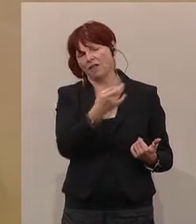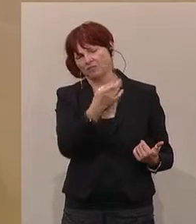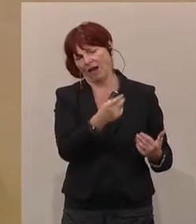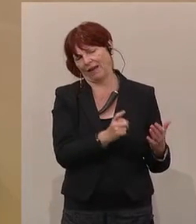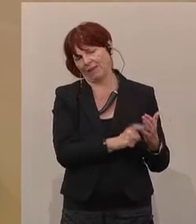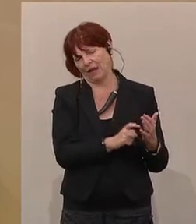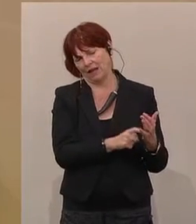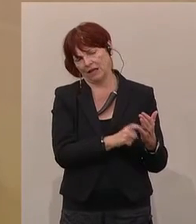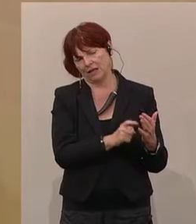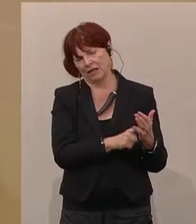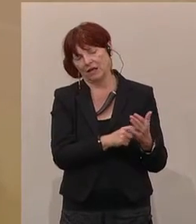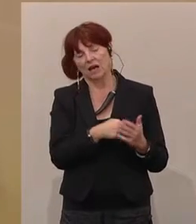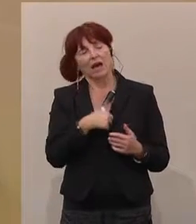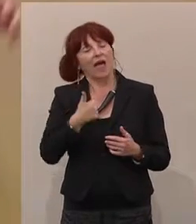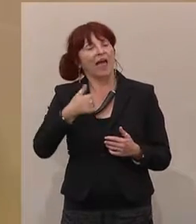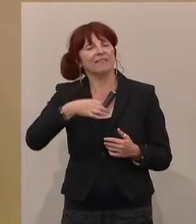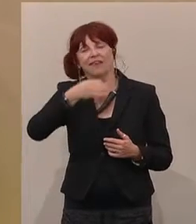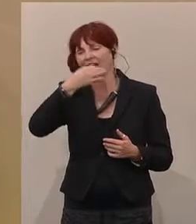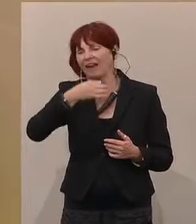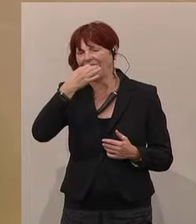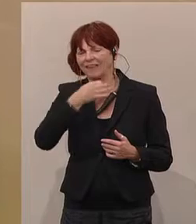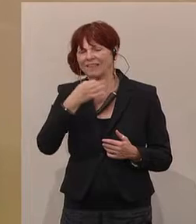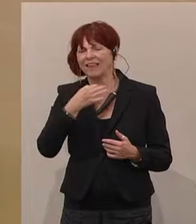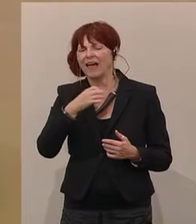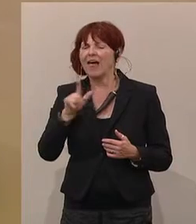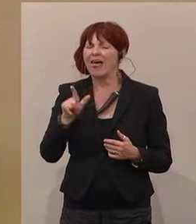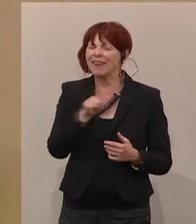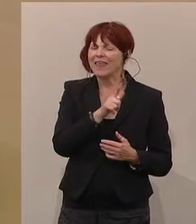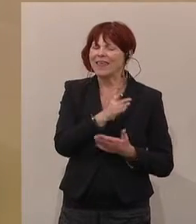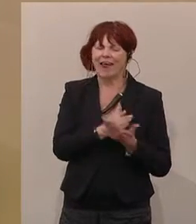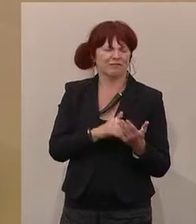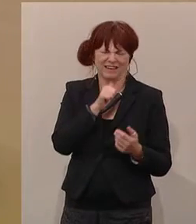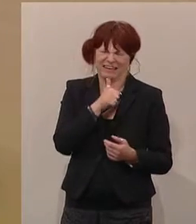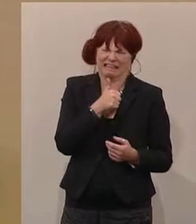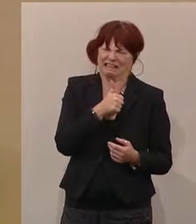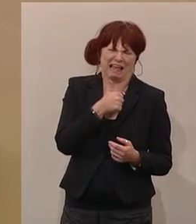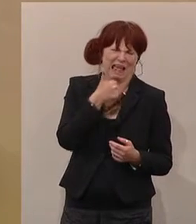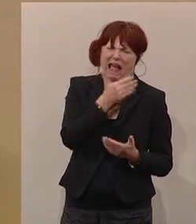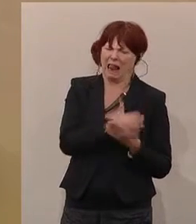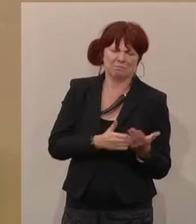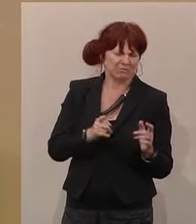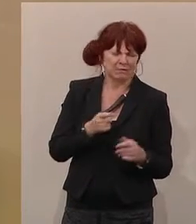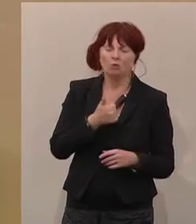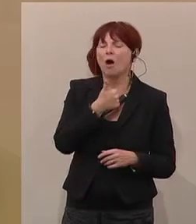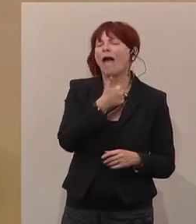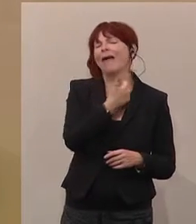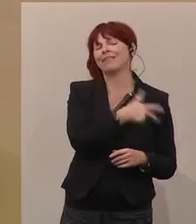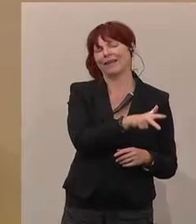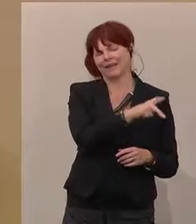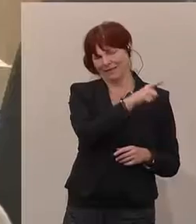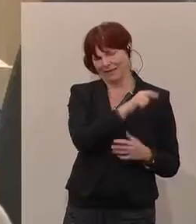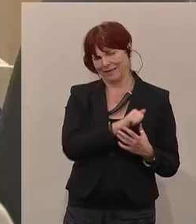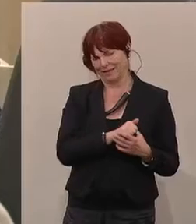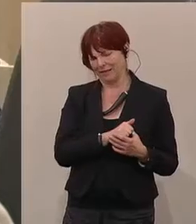ich will nicht sagen linken Hälfte, weil es ja nur noch ein Drittel mittlerweile maximal, die hier die Bevölkerung repräsentieren, es hat sich